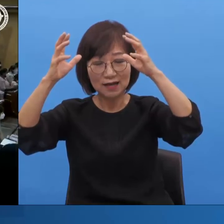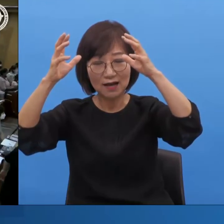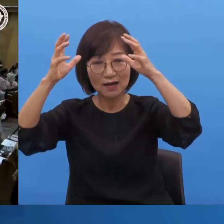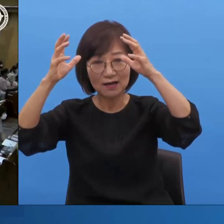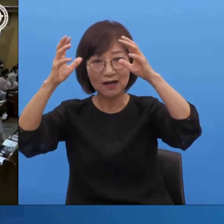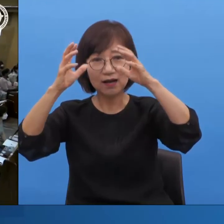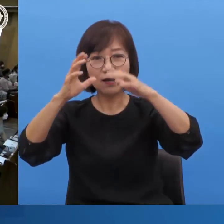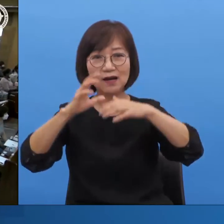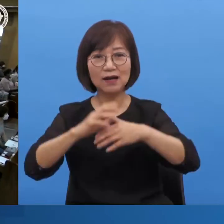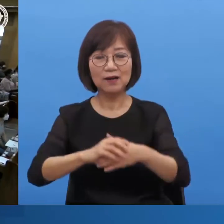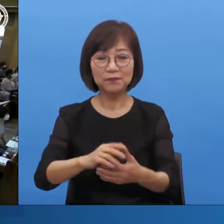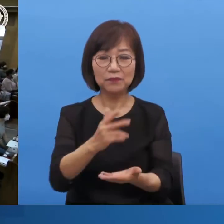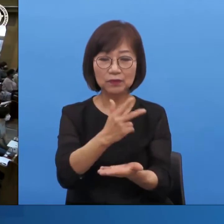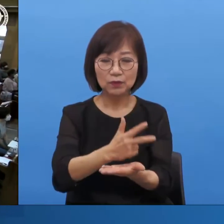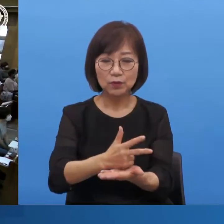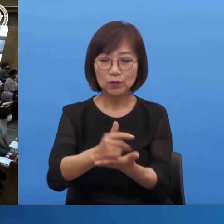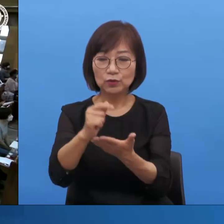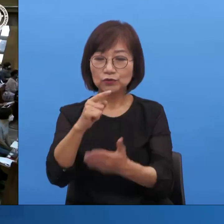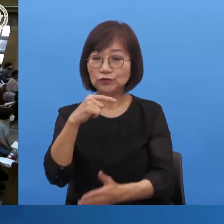하늘나라